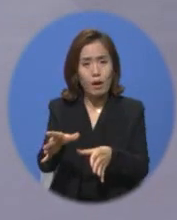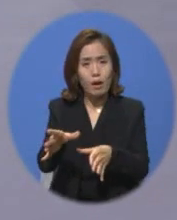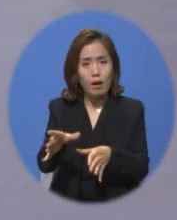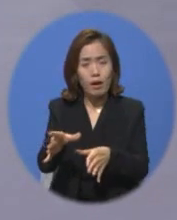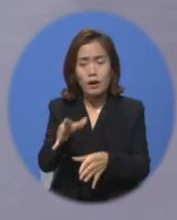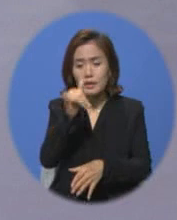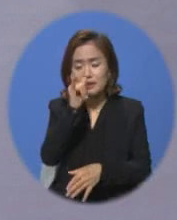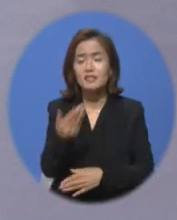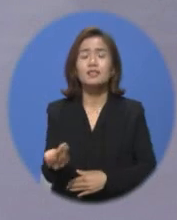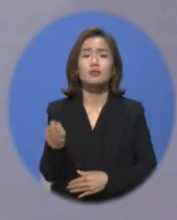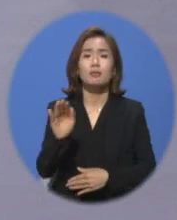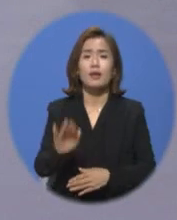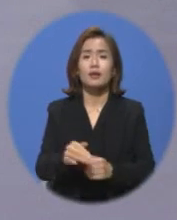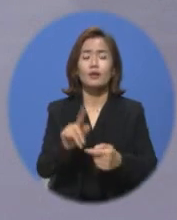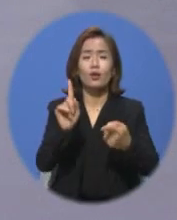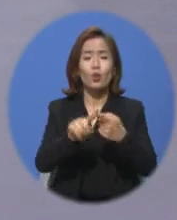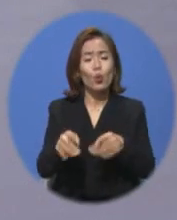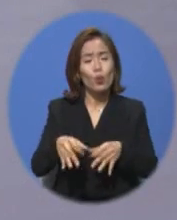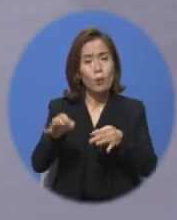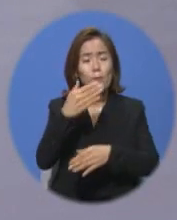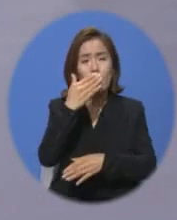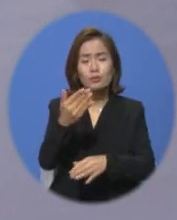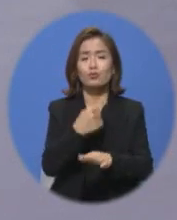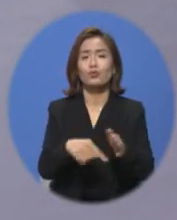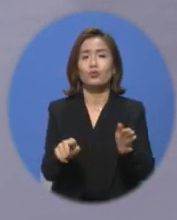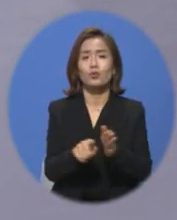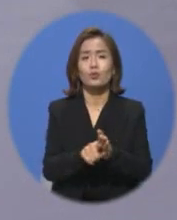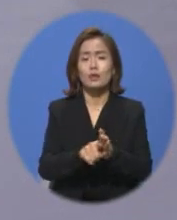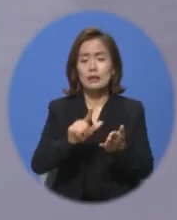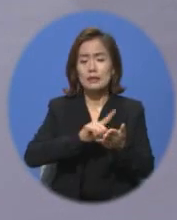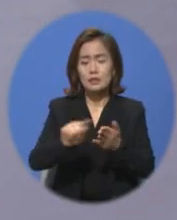예산이필요한광주역사업의경우,제가